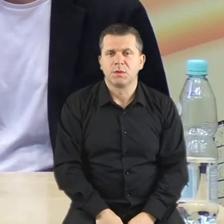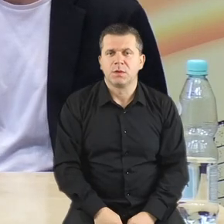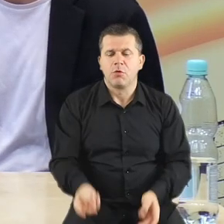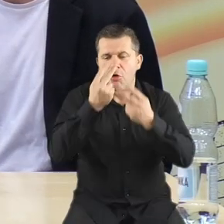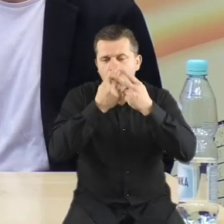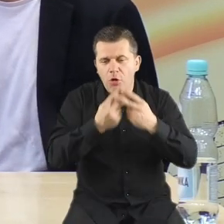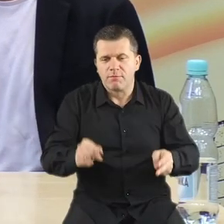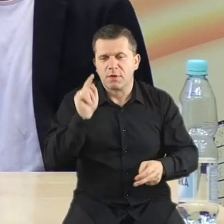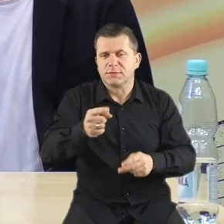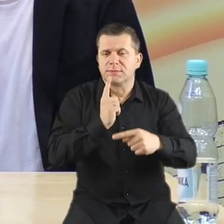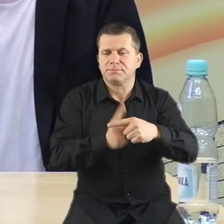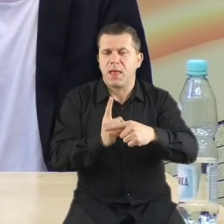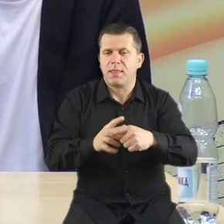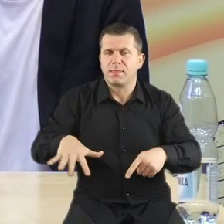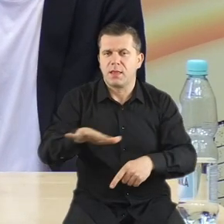ten cmentarz,